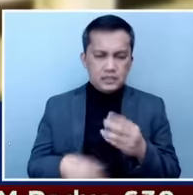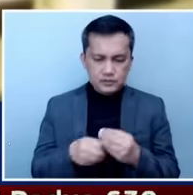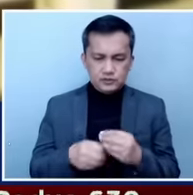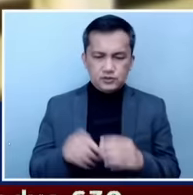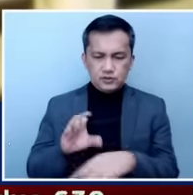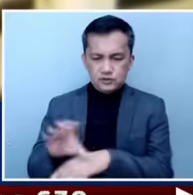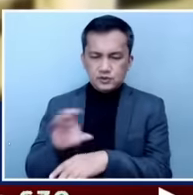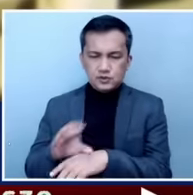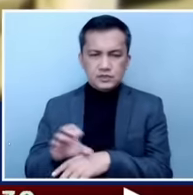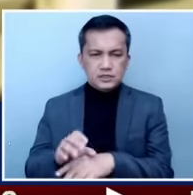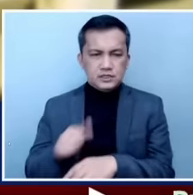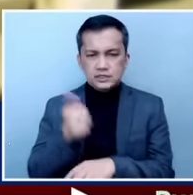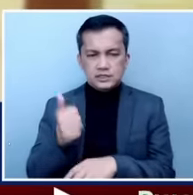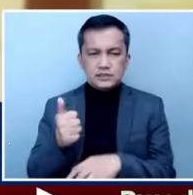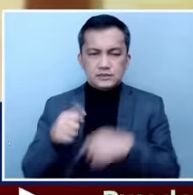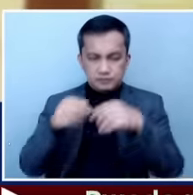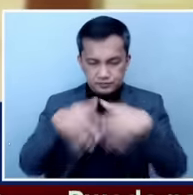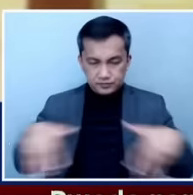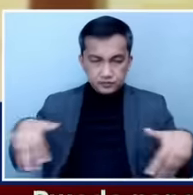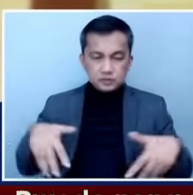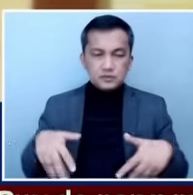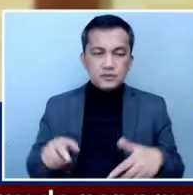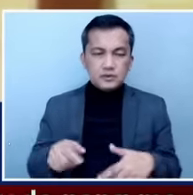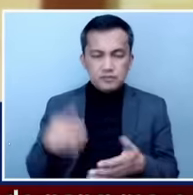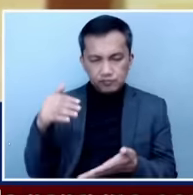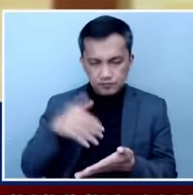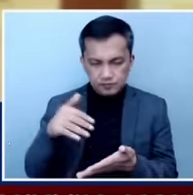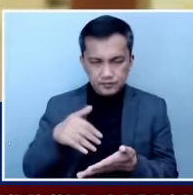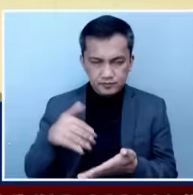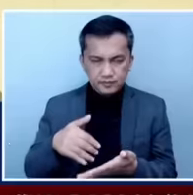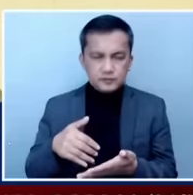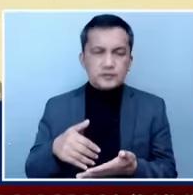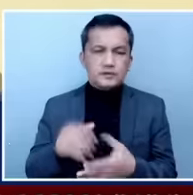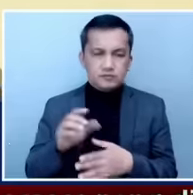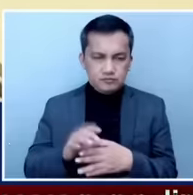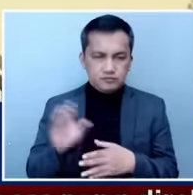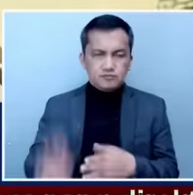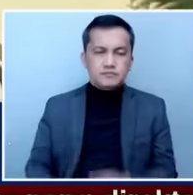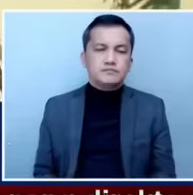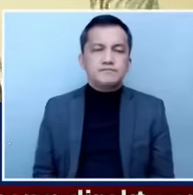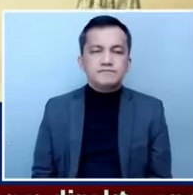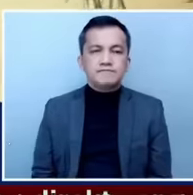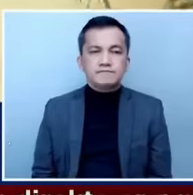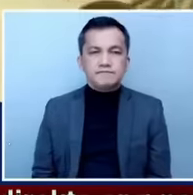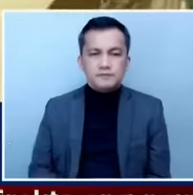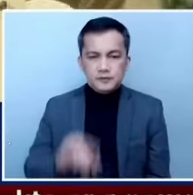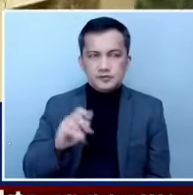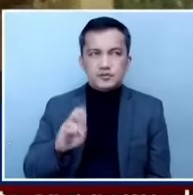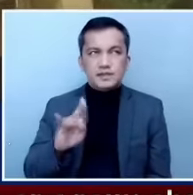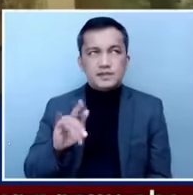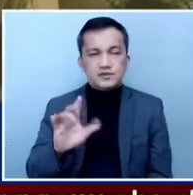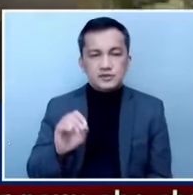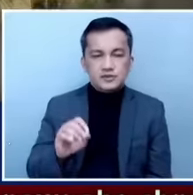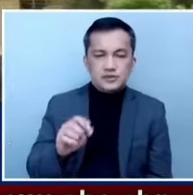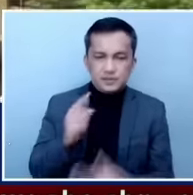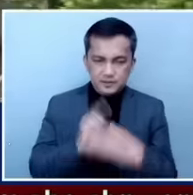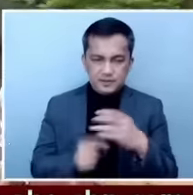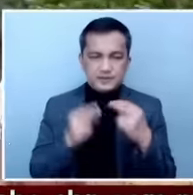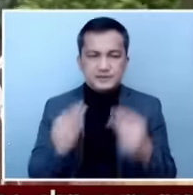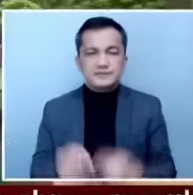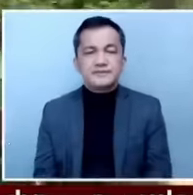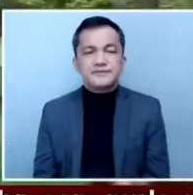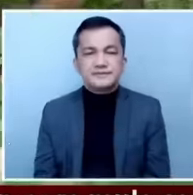pang education stakeholders para mapag-aralan pa ito ng husto. Joyce Balancho, ABS-CBN